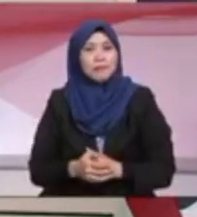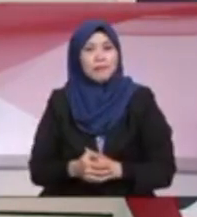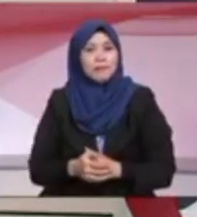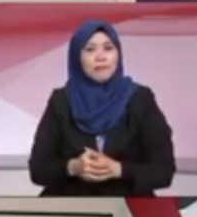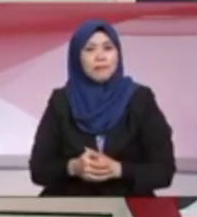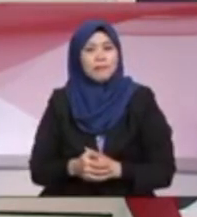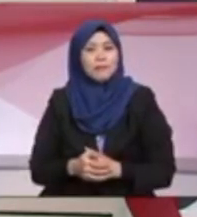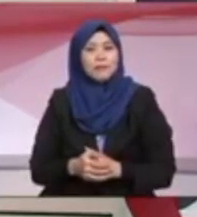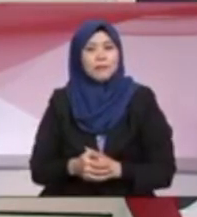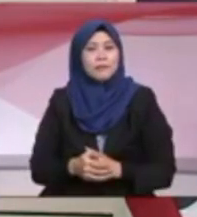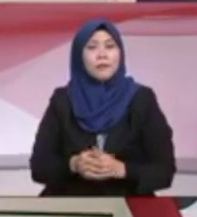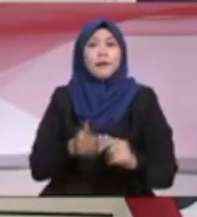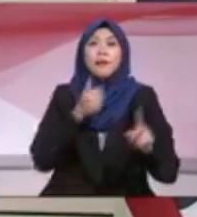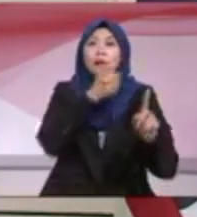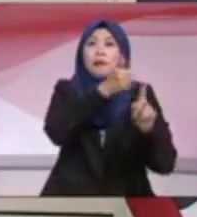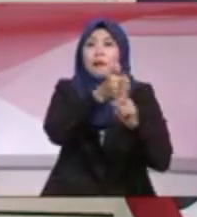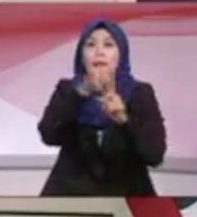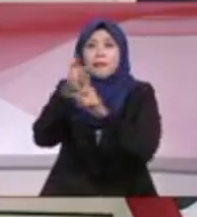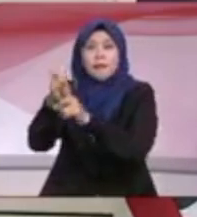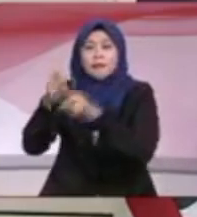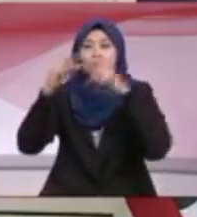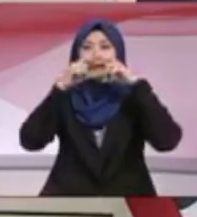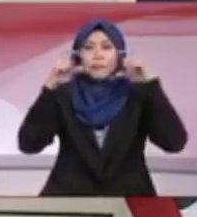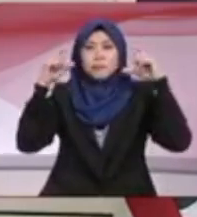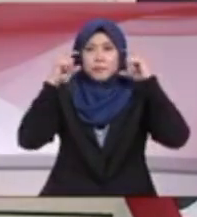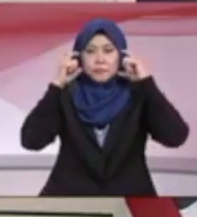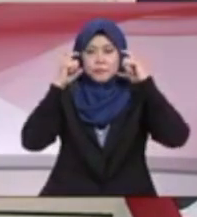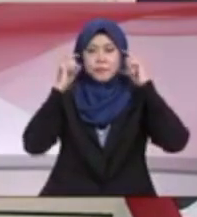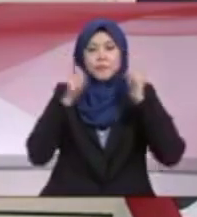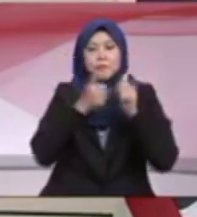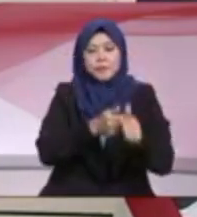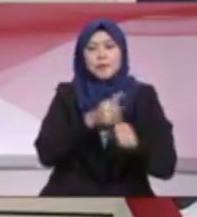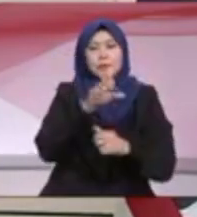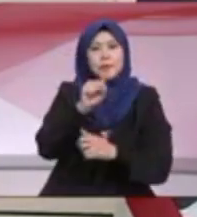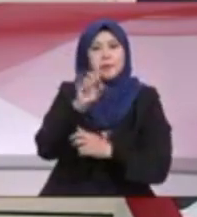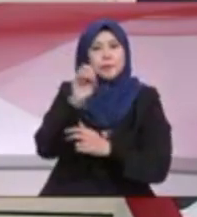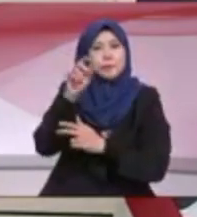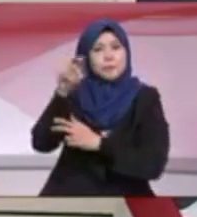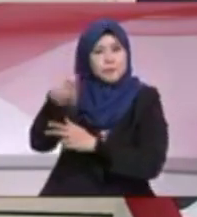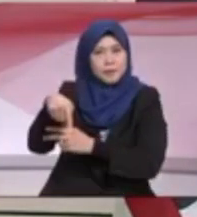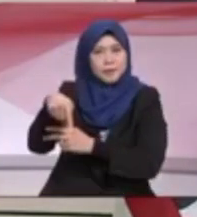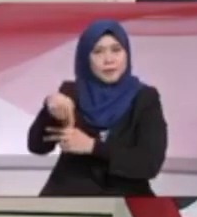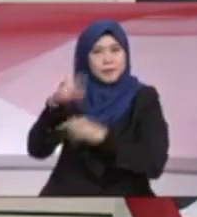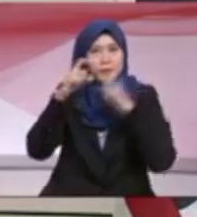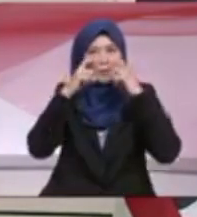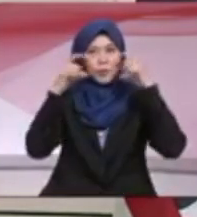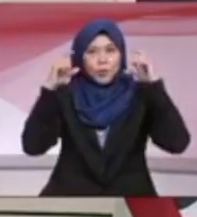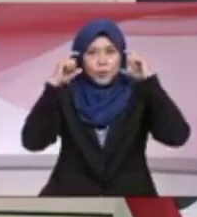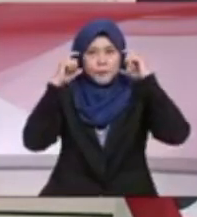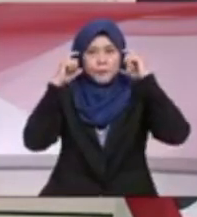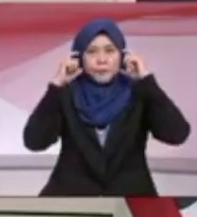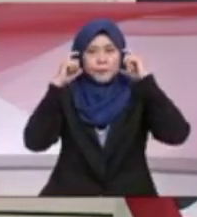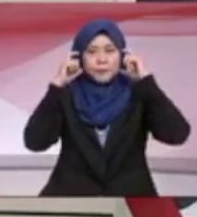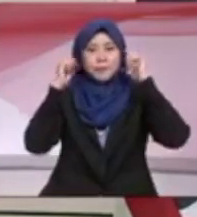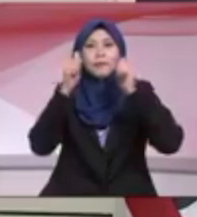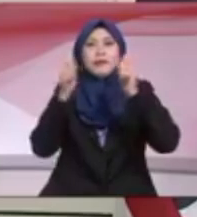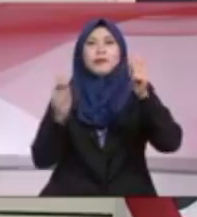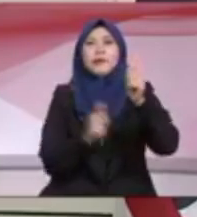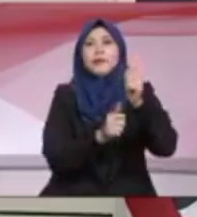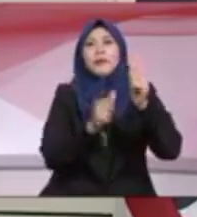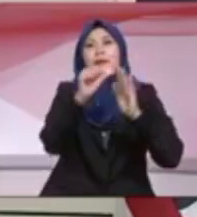Arahan memakai pelitup muka ataupun SOP pelitup muka ini adalah di bawah